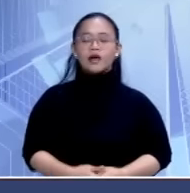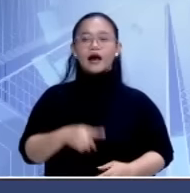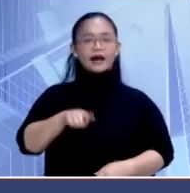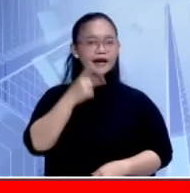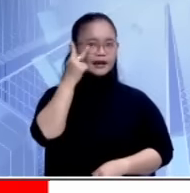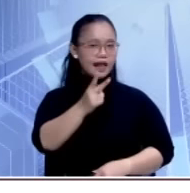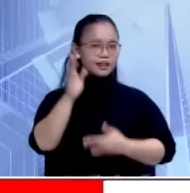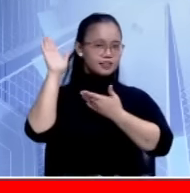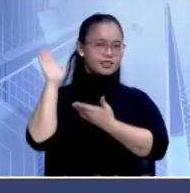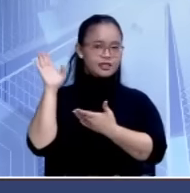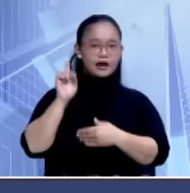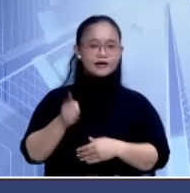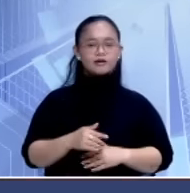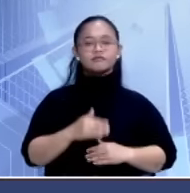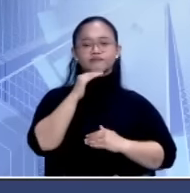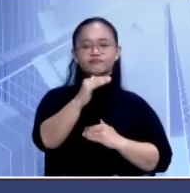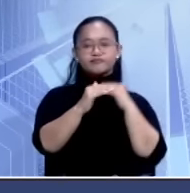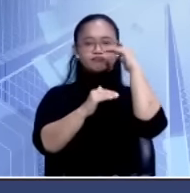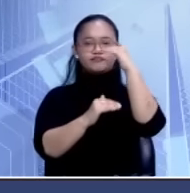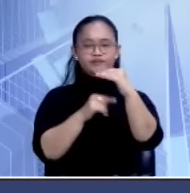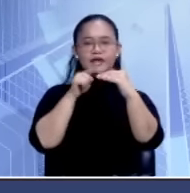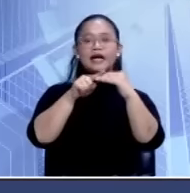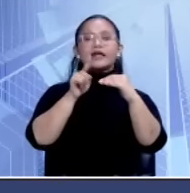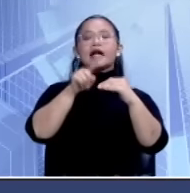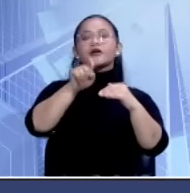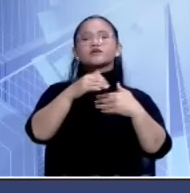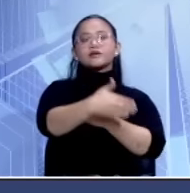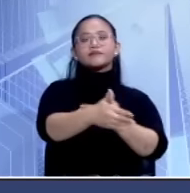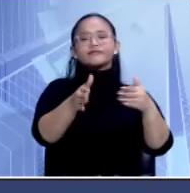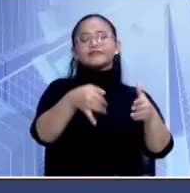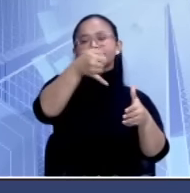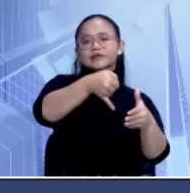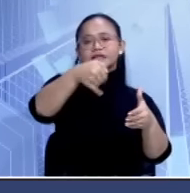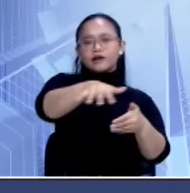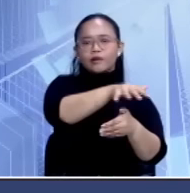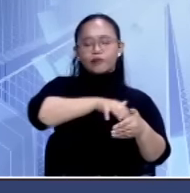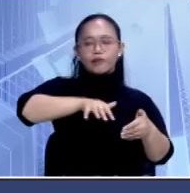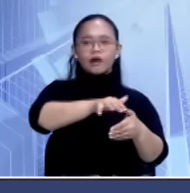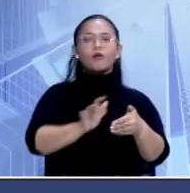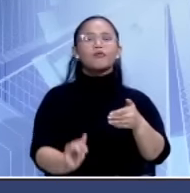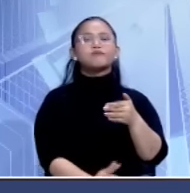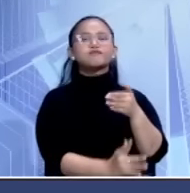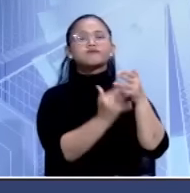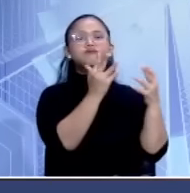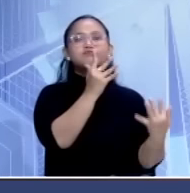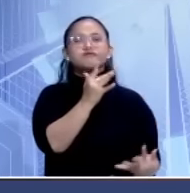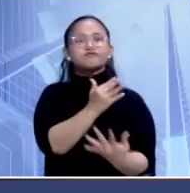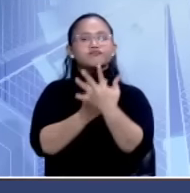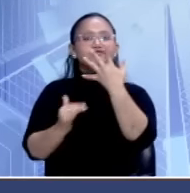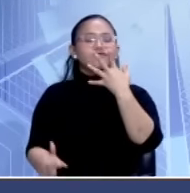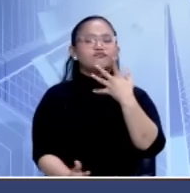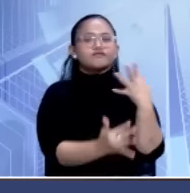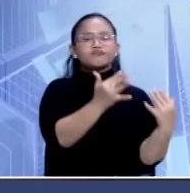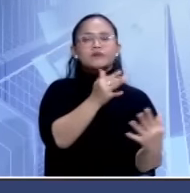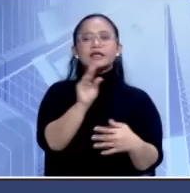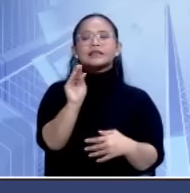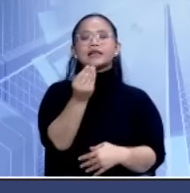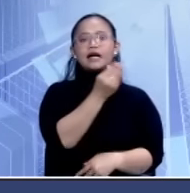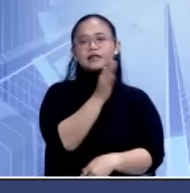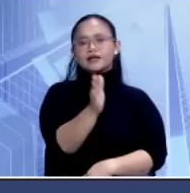Api dengan cepat melalap gedung dua lantai yang dijadikan gudang penyimpanan kardus pabrik sabun herbal di Jalan Pulau Buaran, Pulau Gadung, Jakarta